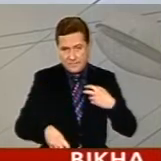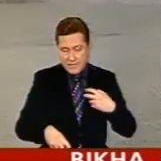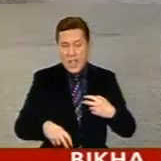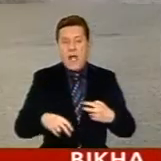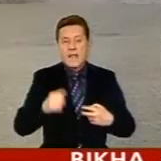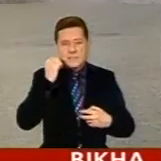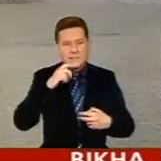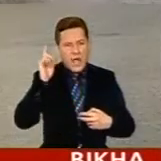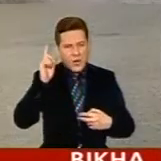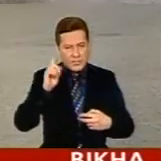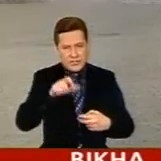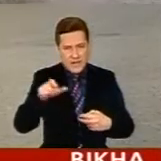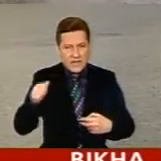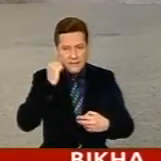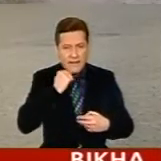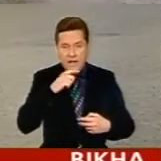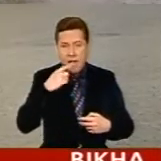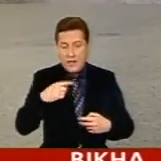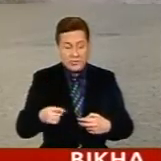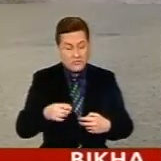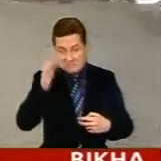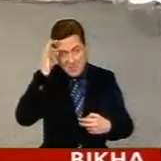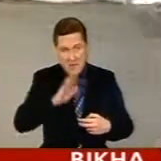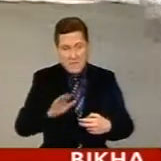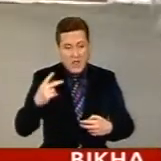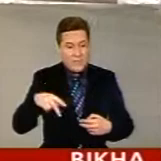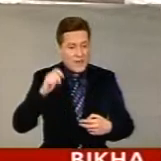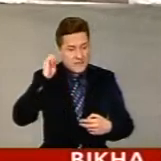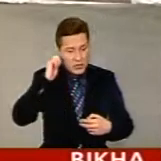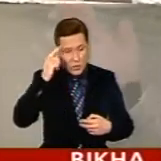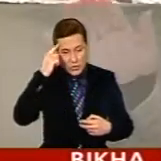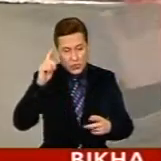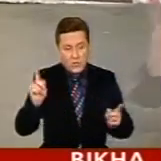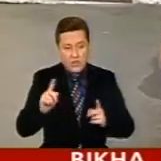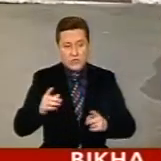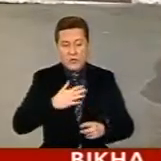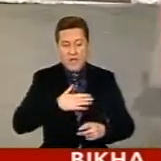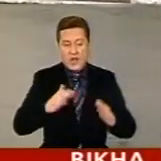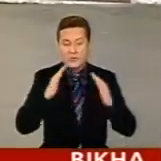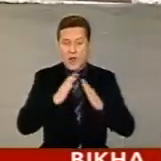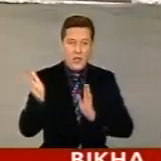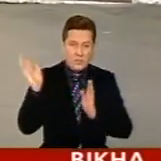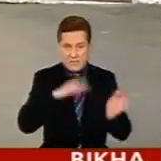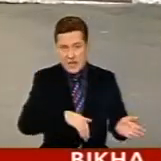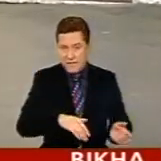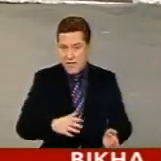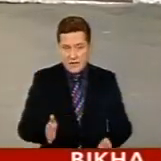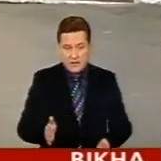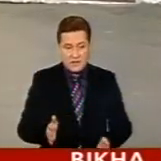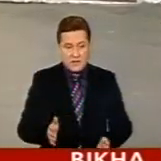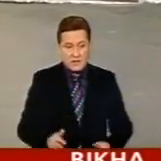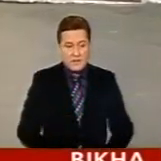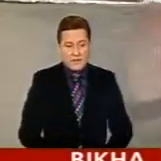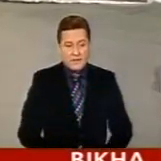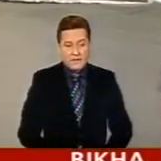Старожили кажуть, такої негоди не пам'ятають з років 20. Ми думали, що її наші хату завели шифер і все. Браму як відкрило на